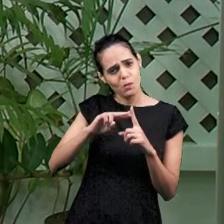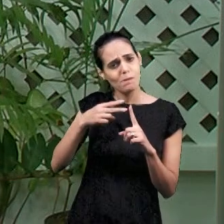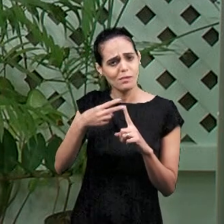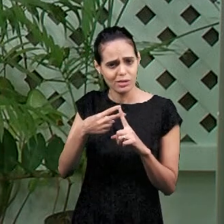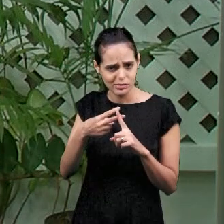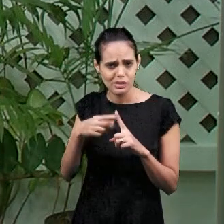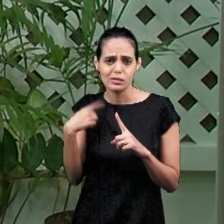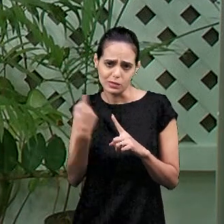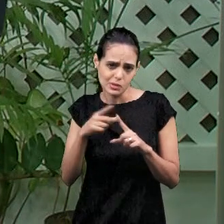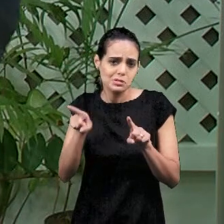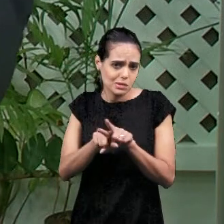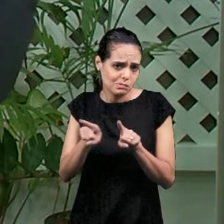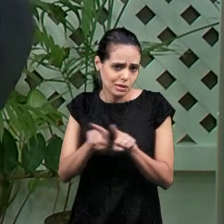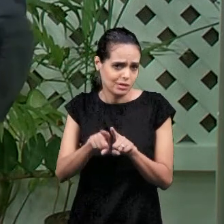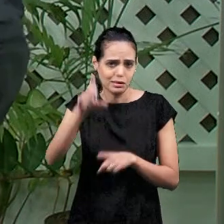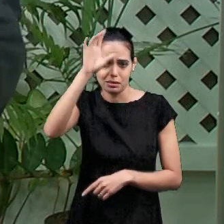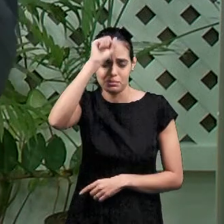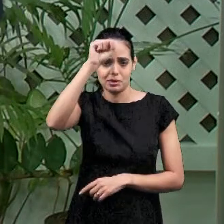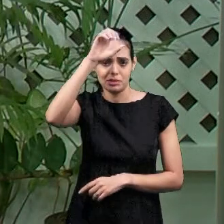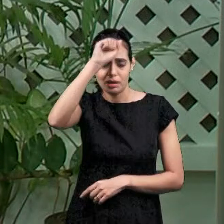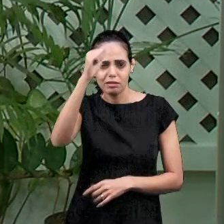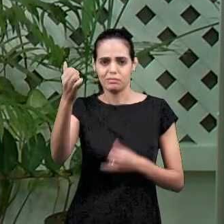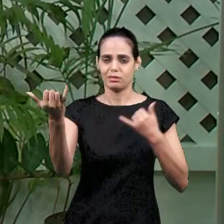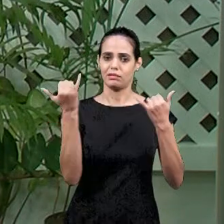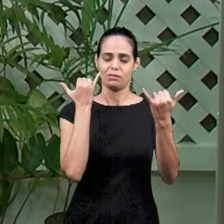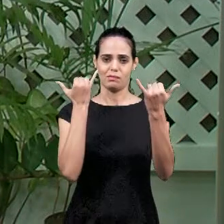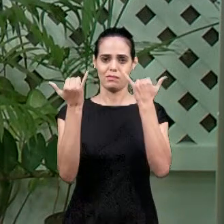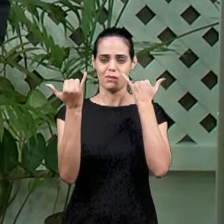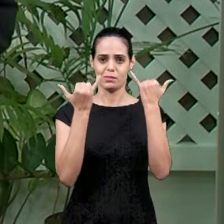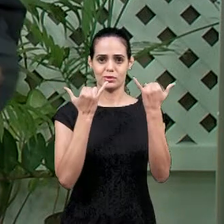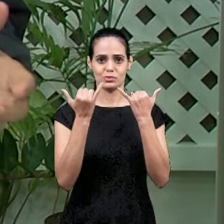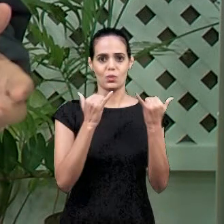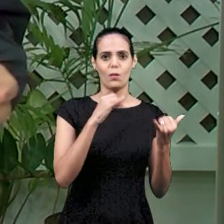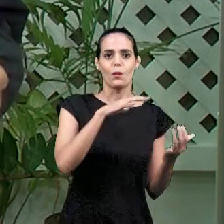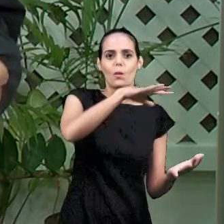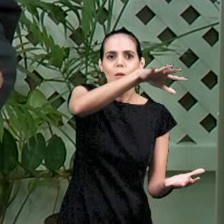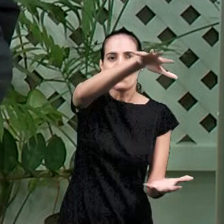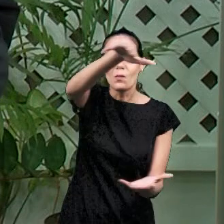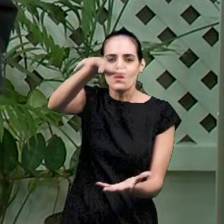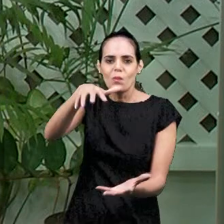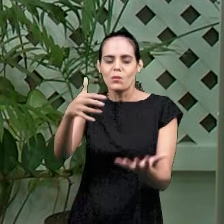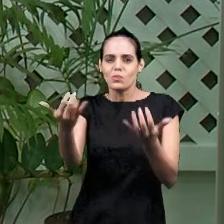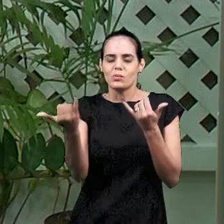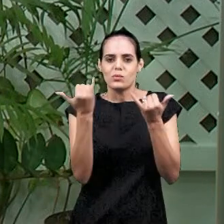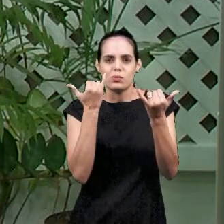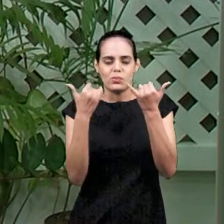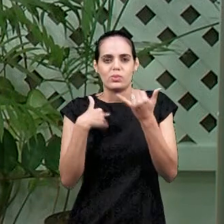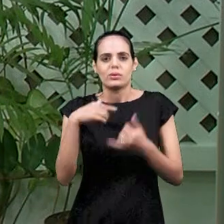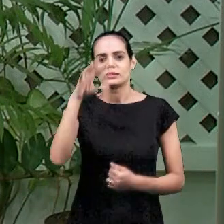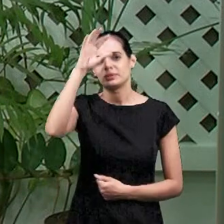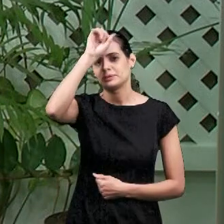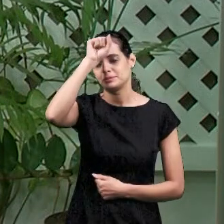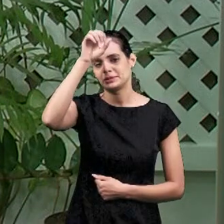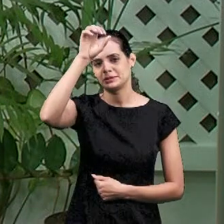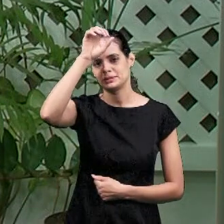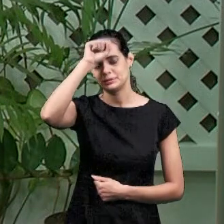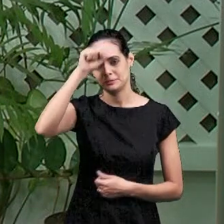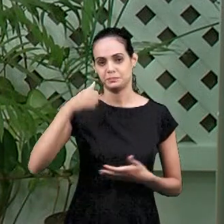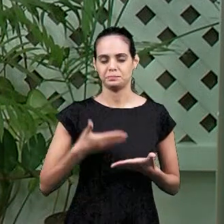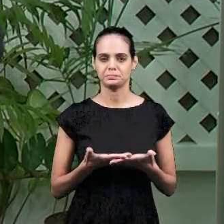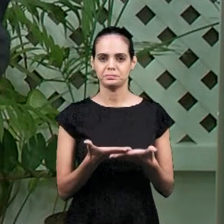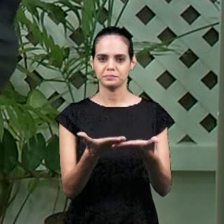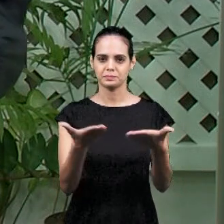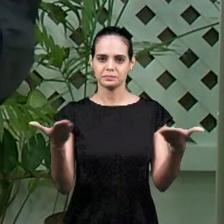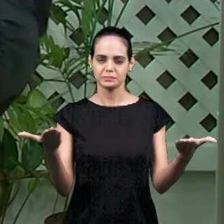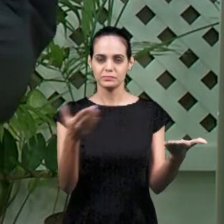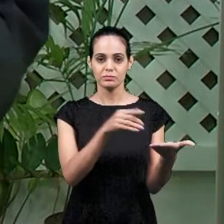aujourd'hui un peu plus comme nous apprenons. Je suis en train de recevoir ici, je reçois des informations de tous les côtés,